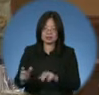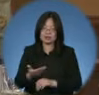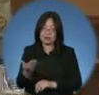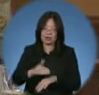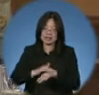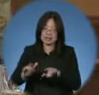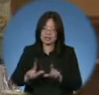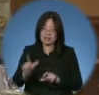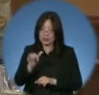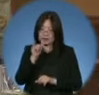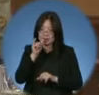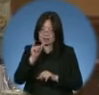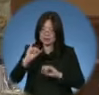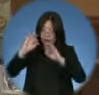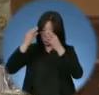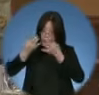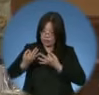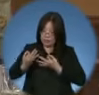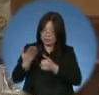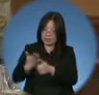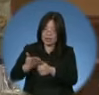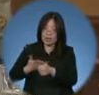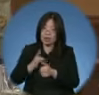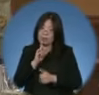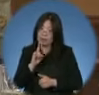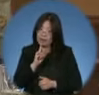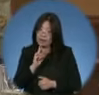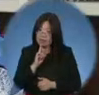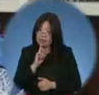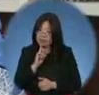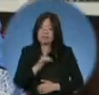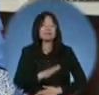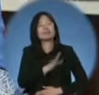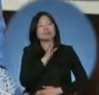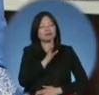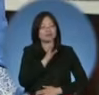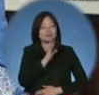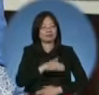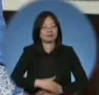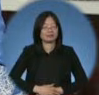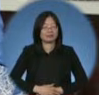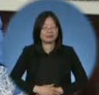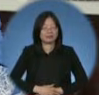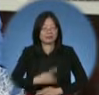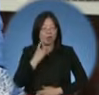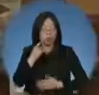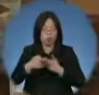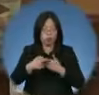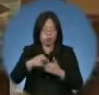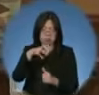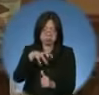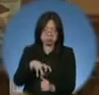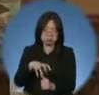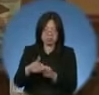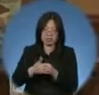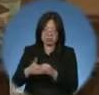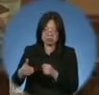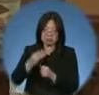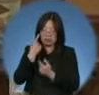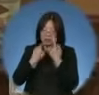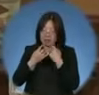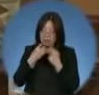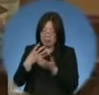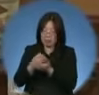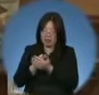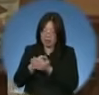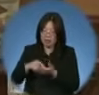잘 살고 있는지 한번 돌아보세요. 그 말씀이시고. 그렇죠. 예. 거지 껍데기 속에 갇혀가지고 상처만